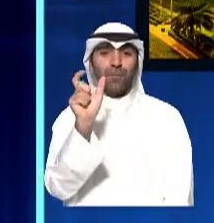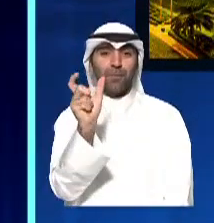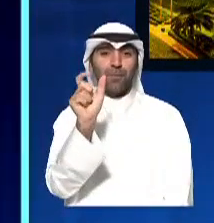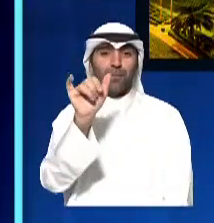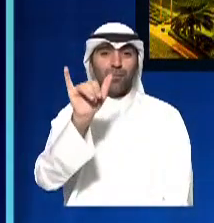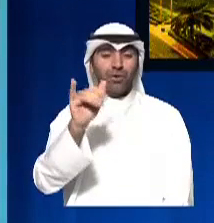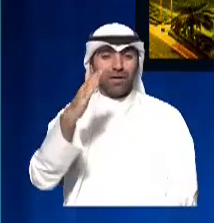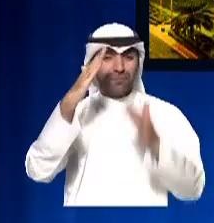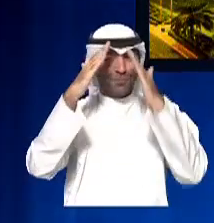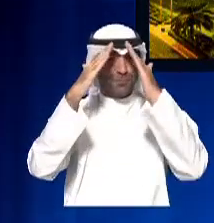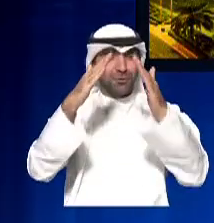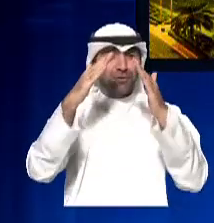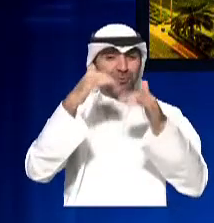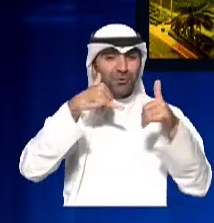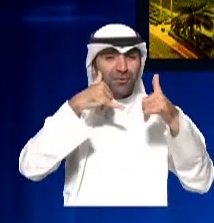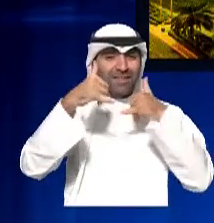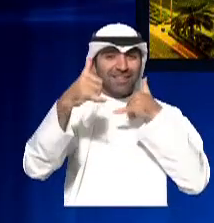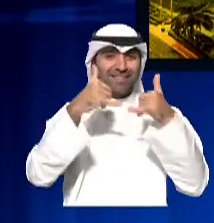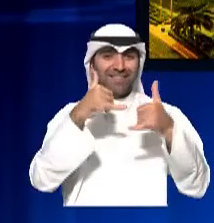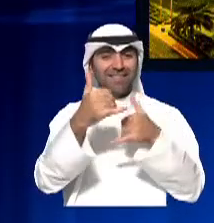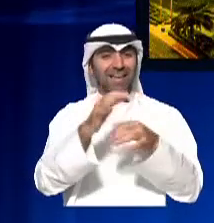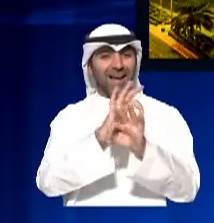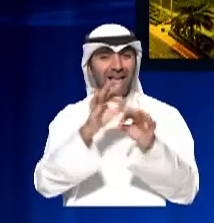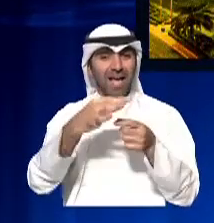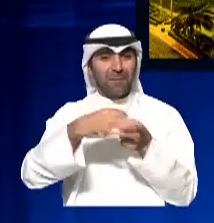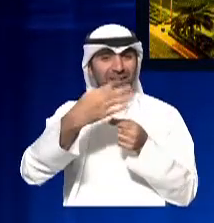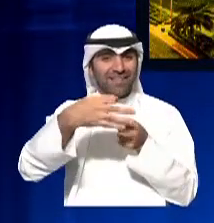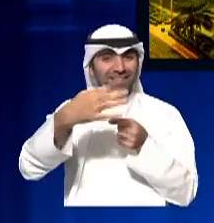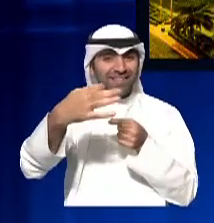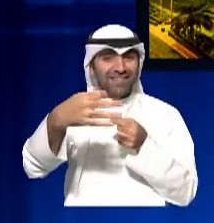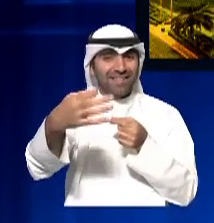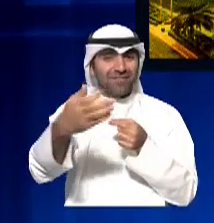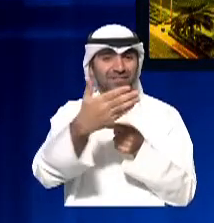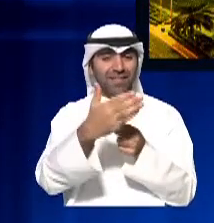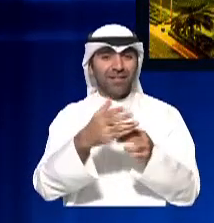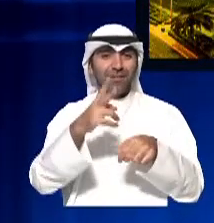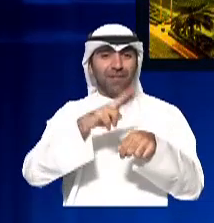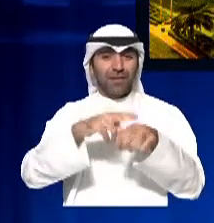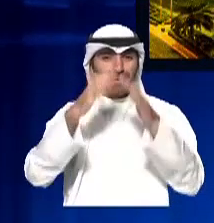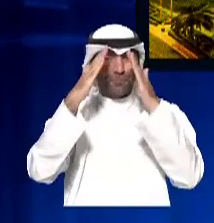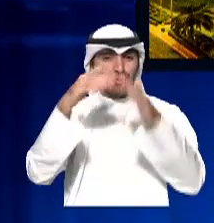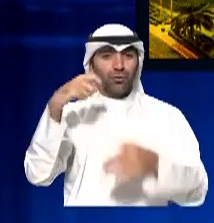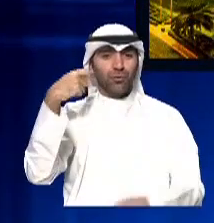شكرا جزيلا لك على هذه الإيضاحات، والشكر موصول لجميع العاملين في وزارة الصحة.